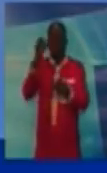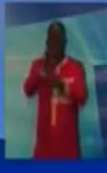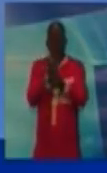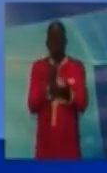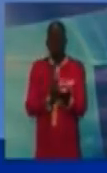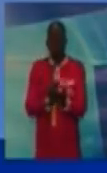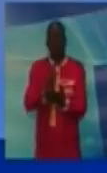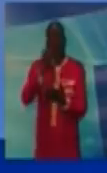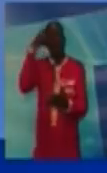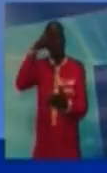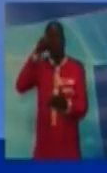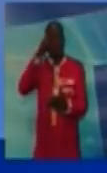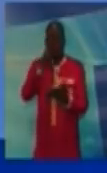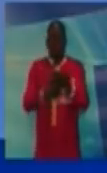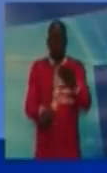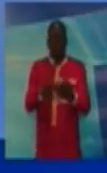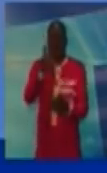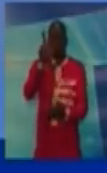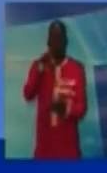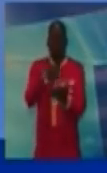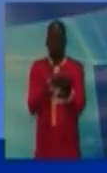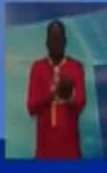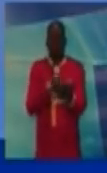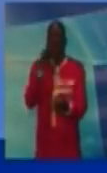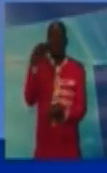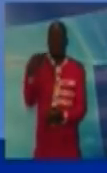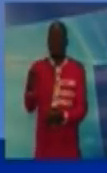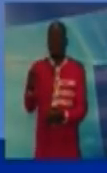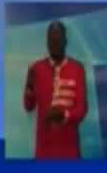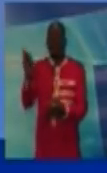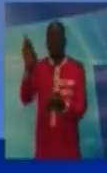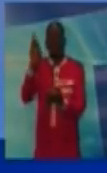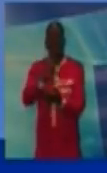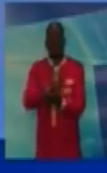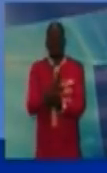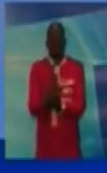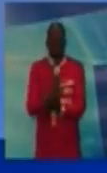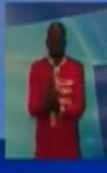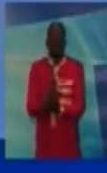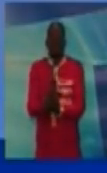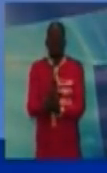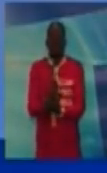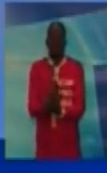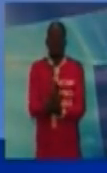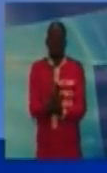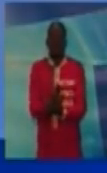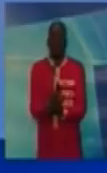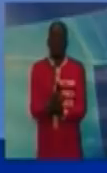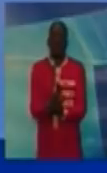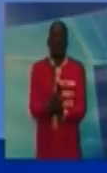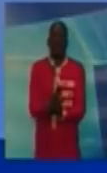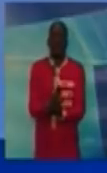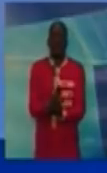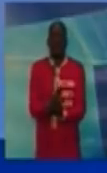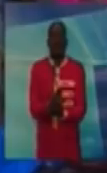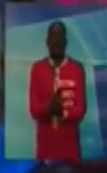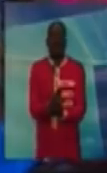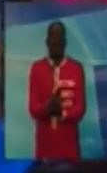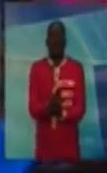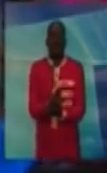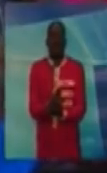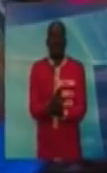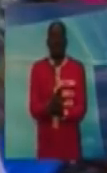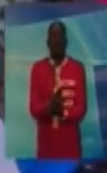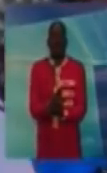Coût du projet, 3 milliards de francs CFA. Retrouvons nos correspondants sur place, Aimé Douamba et Ibrahim Sanou.